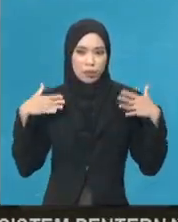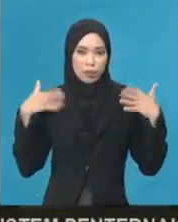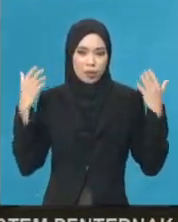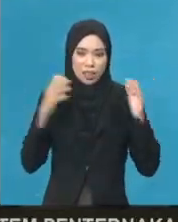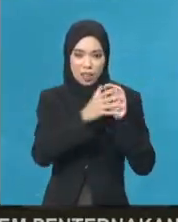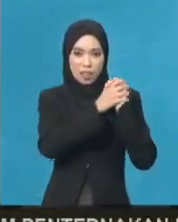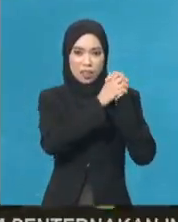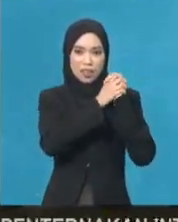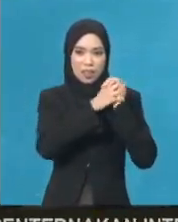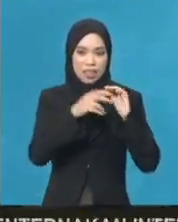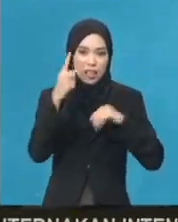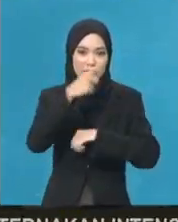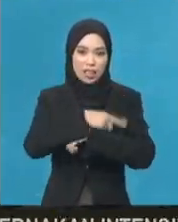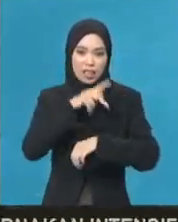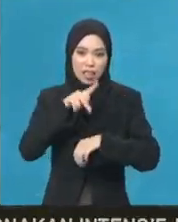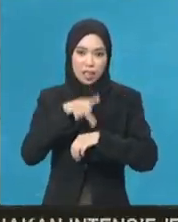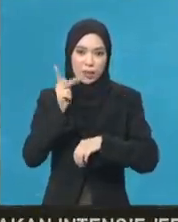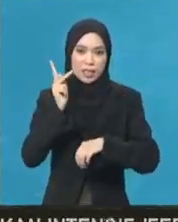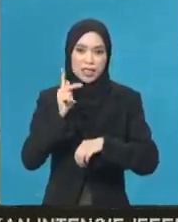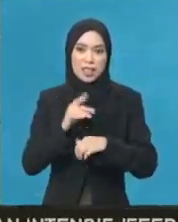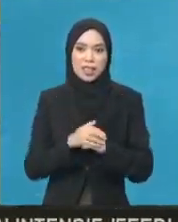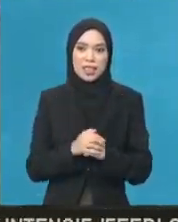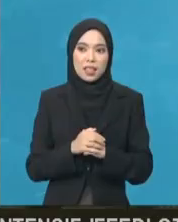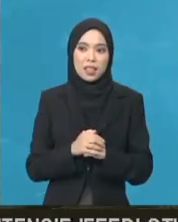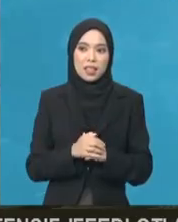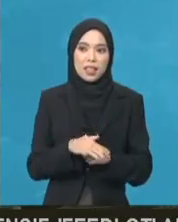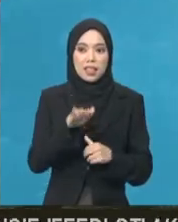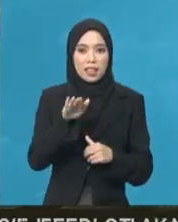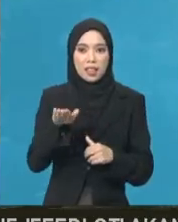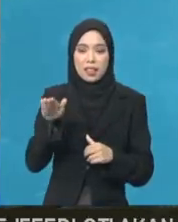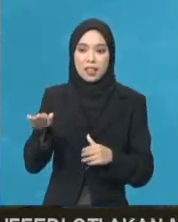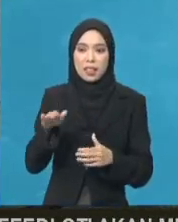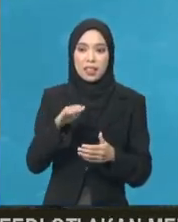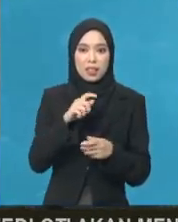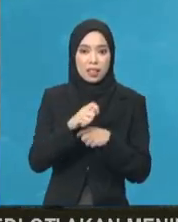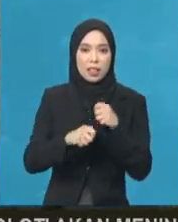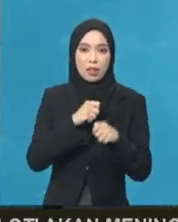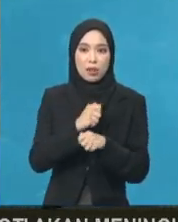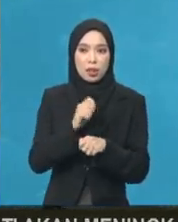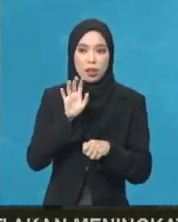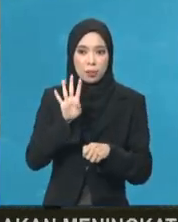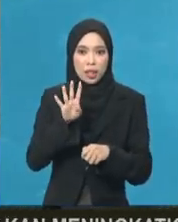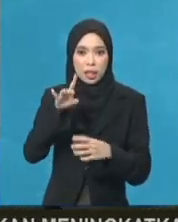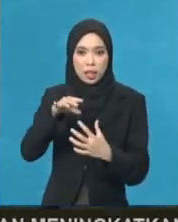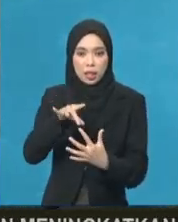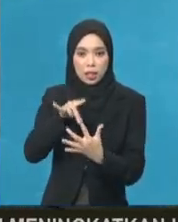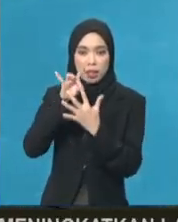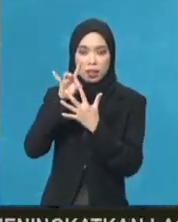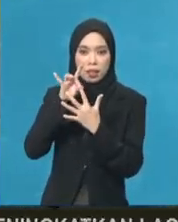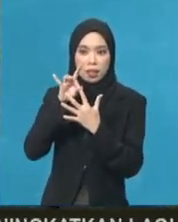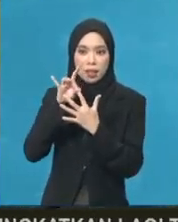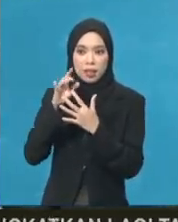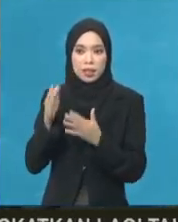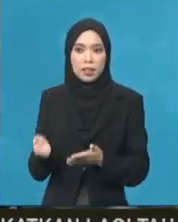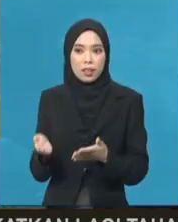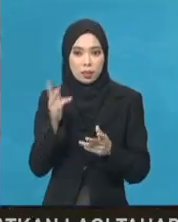kebangsaan akhirnya Plaza tahun 4 telah terpilih untuk menyampaikan persembahan bercorak bicara